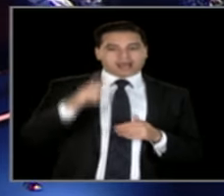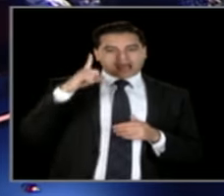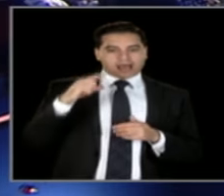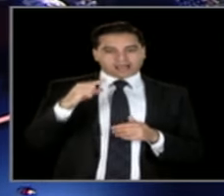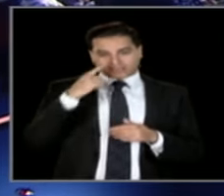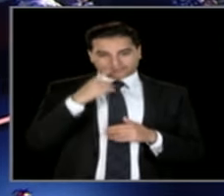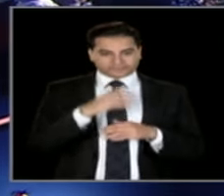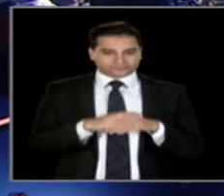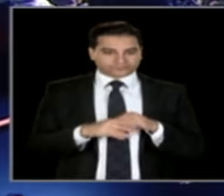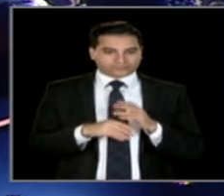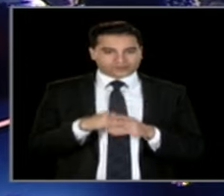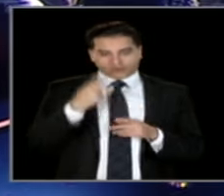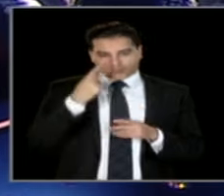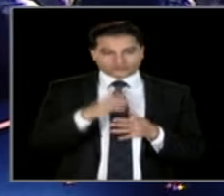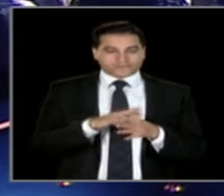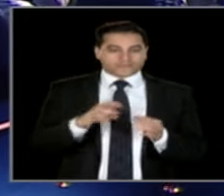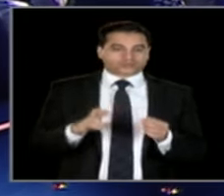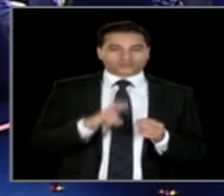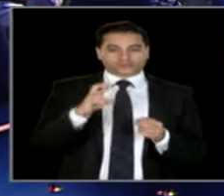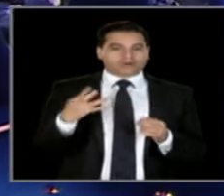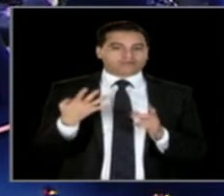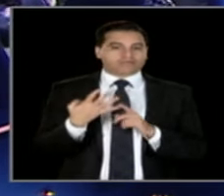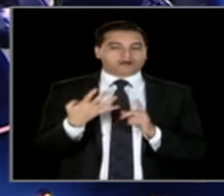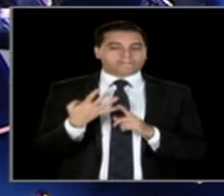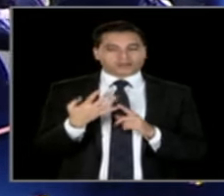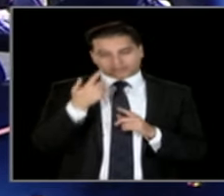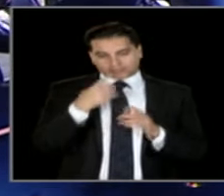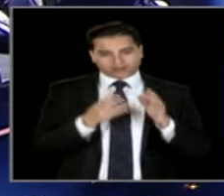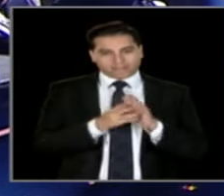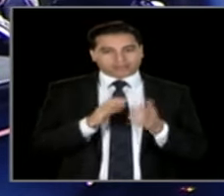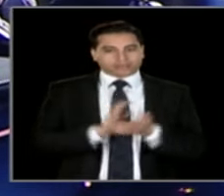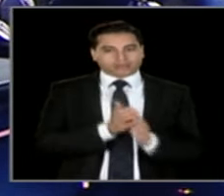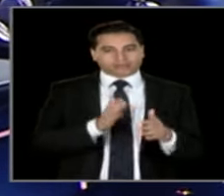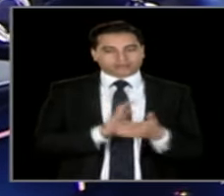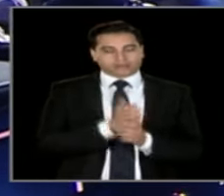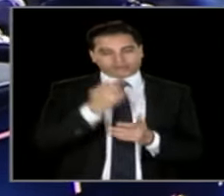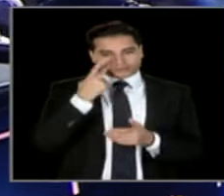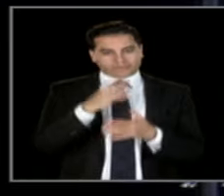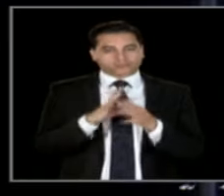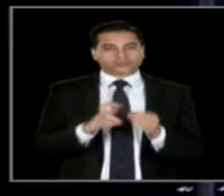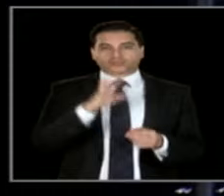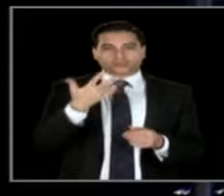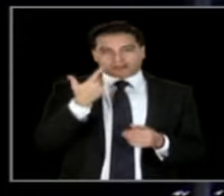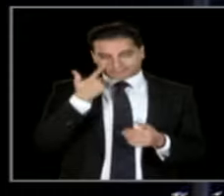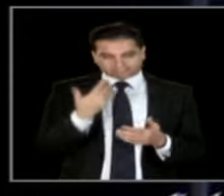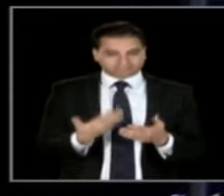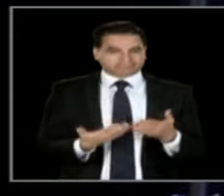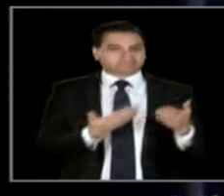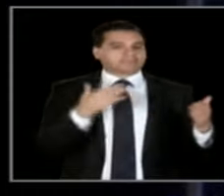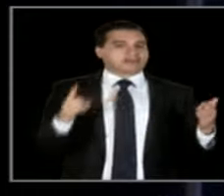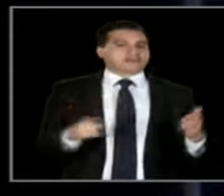دينا خالد وهنشوف السؤال الرابع لجامعة طنطا، وموضوع السؤال إيه؟ لفة